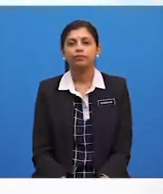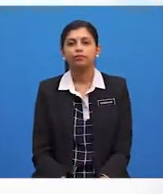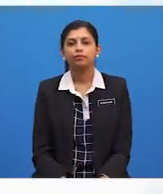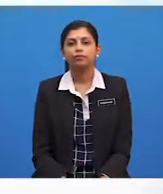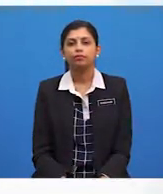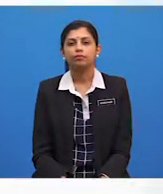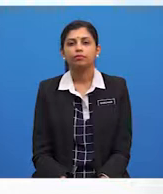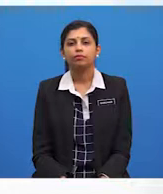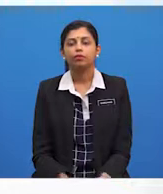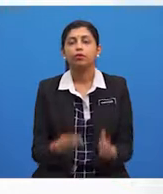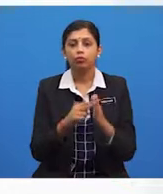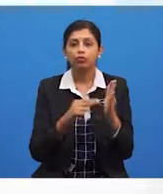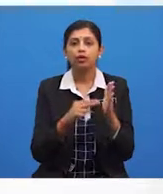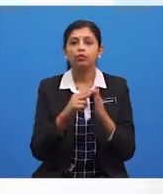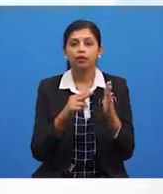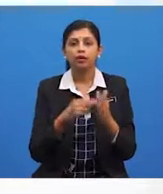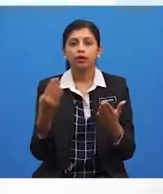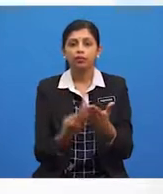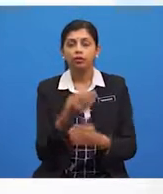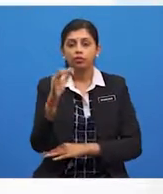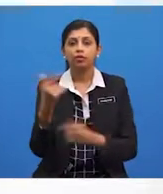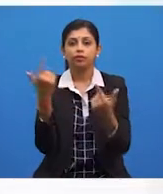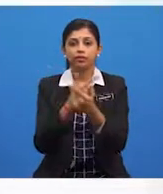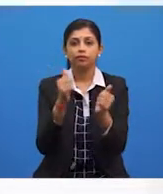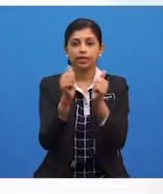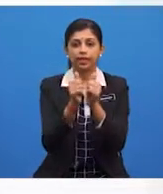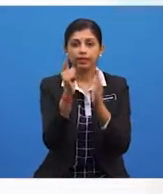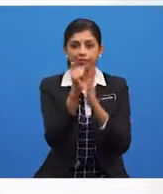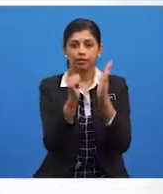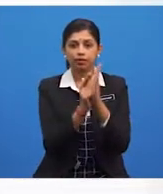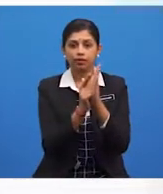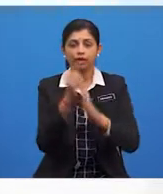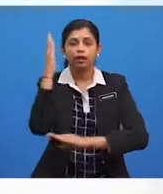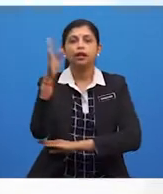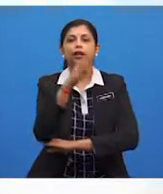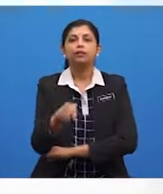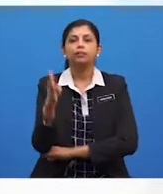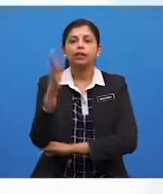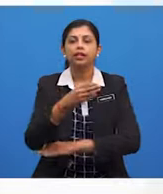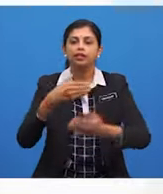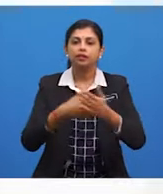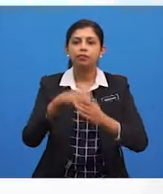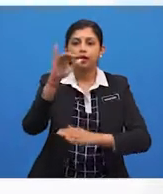Tambahan lagi, undang-undang baru yang bercanggah dengan perlembagaan